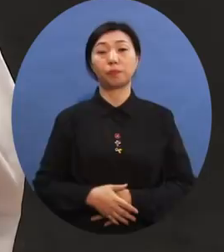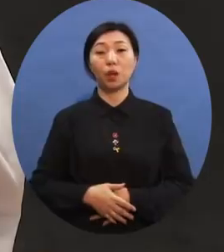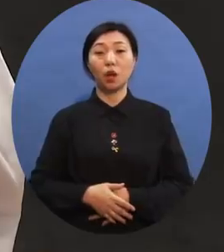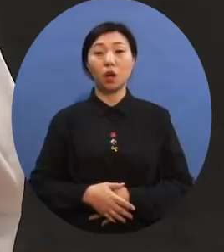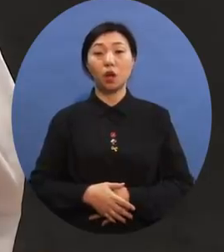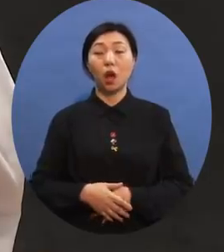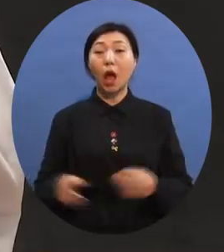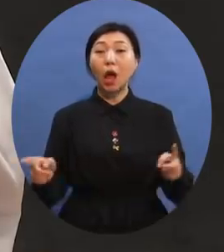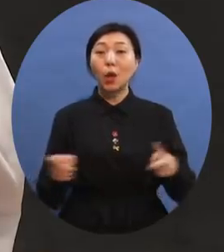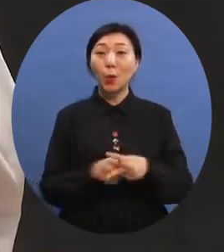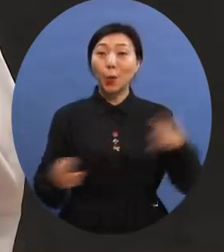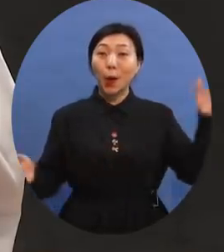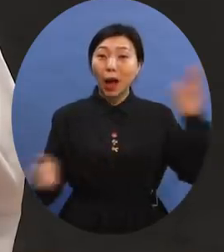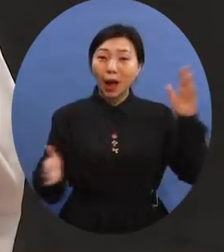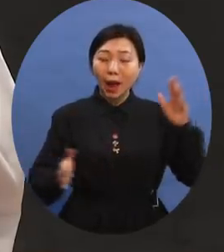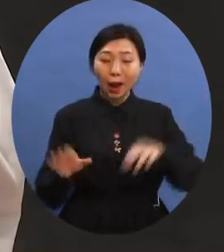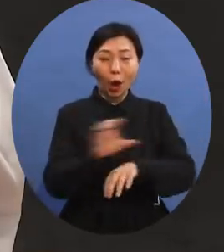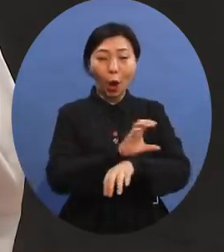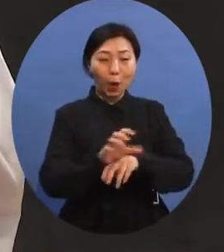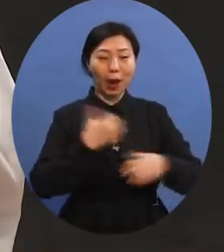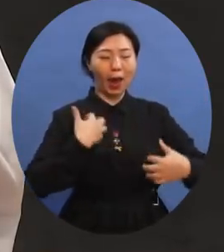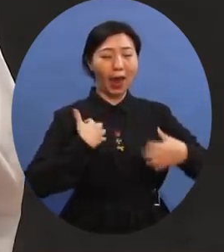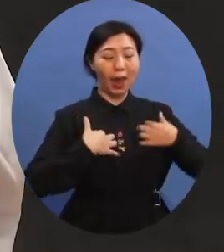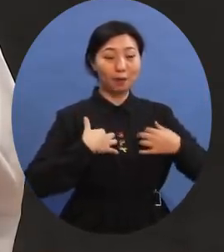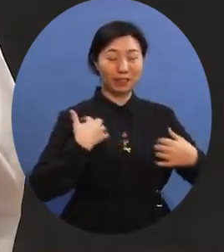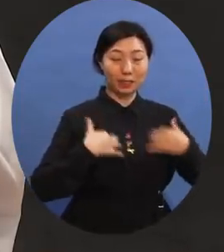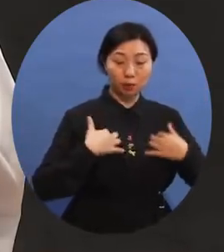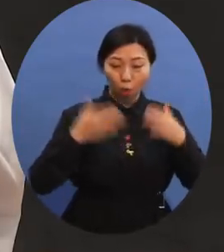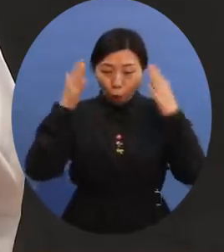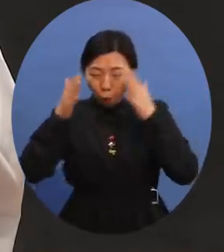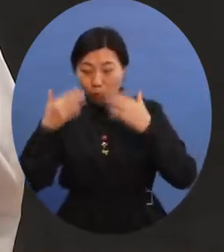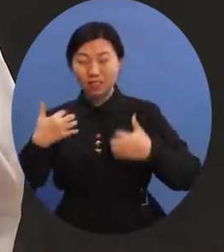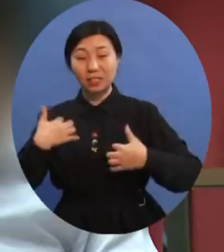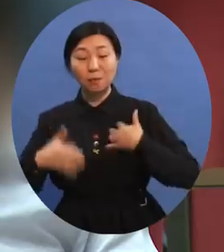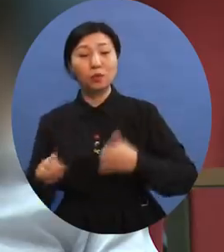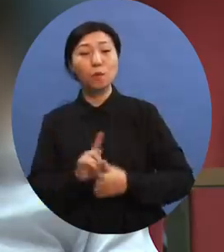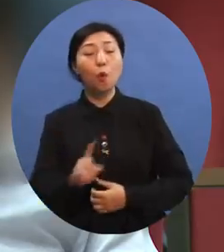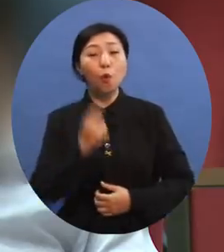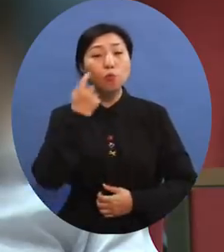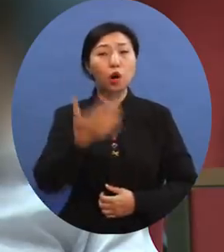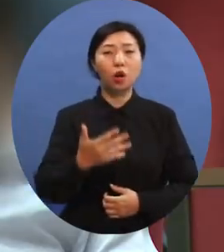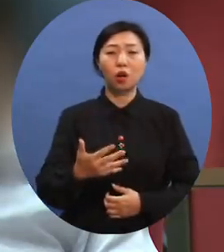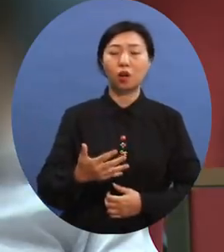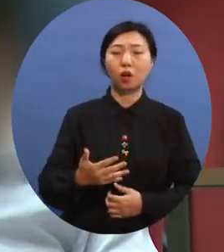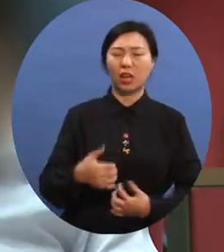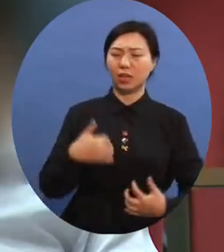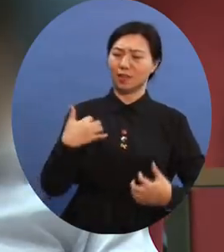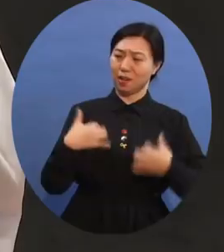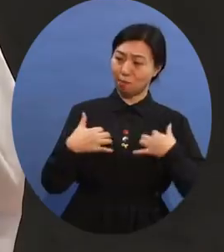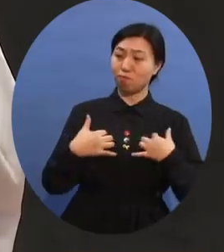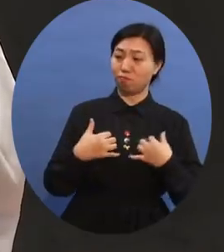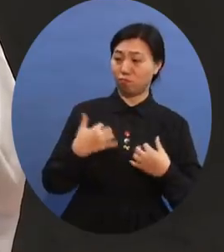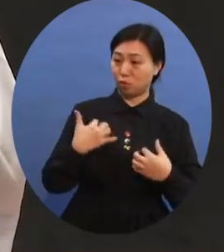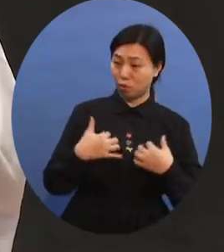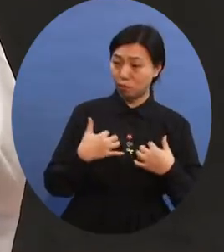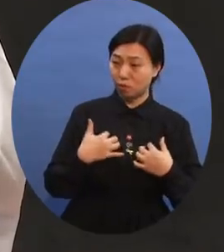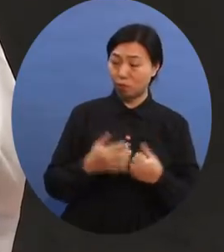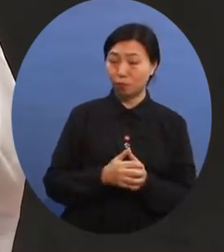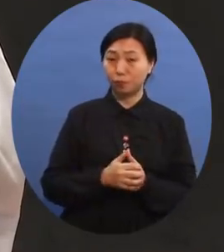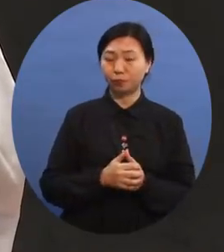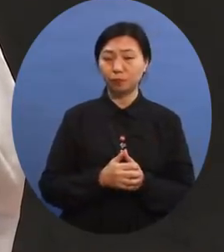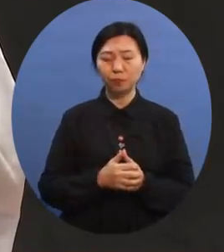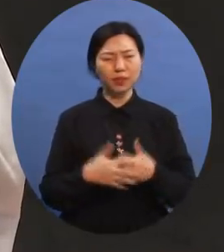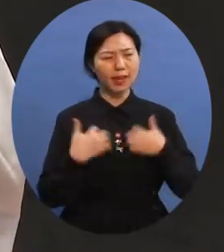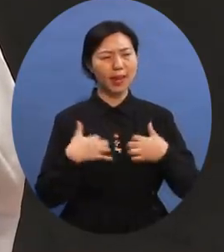초등학생이 컴퓨터 게임 하는 게더 재밌겠어요? 공부하는 게더 재밌겠어요? 게임하는 게, 네, 더 재밌을 것 같아요. 그러면 게임만